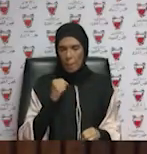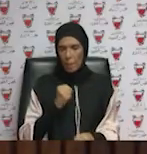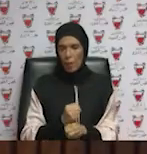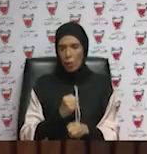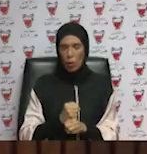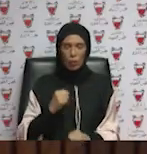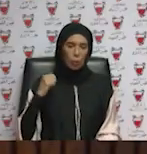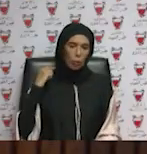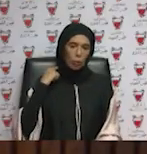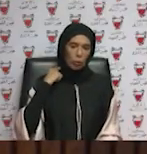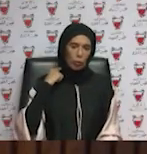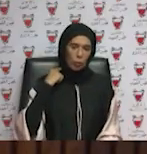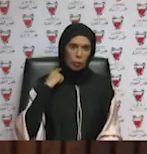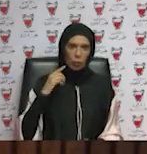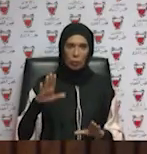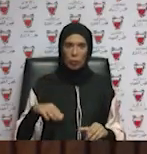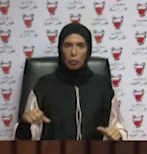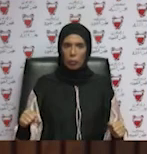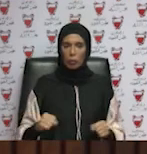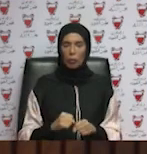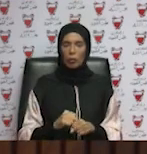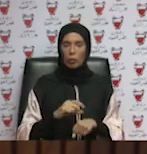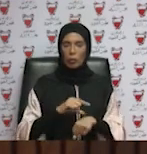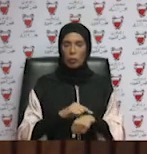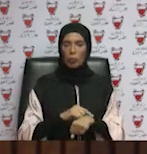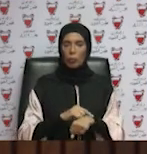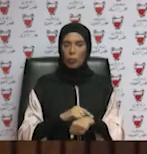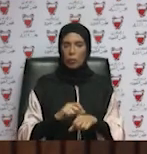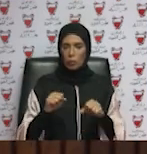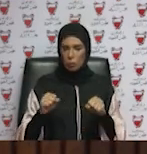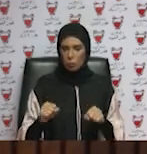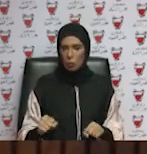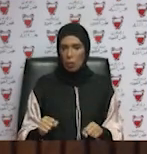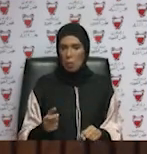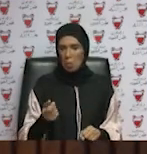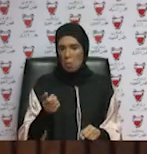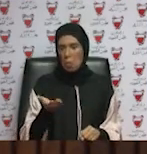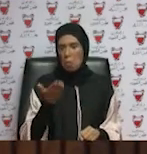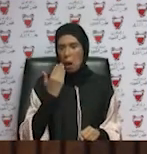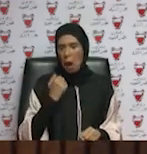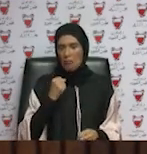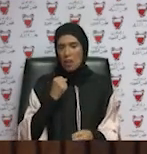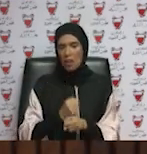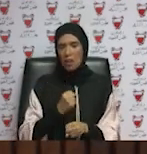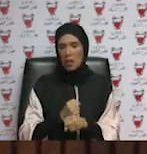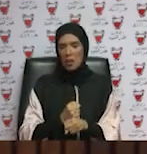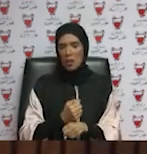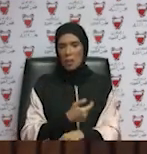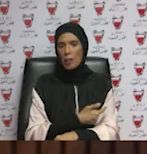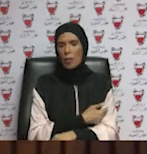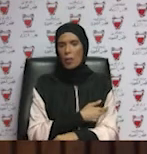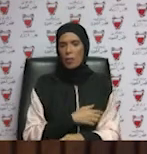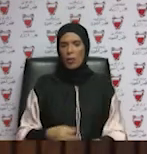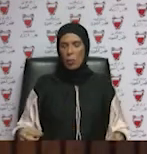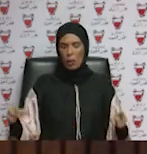والعلمي لخريجي الطب الذين يعانون من شح الوظائف الطبية، كما يهدف إلى